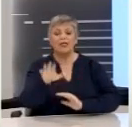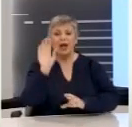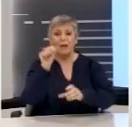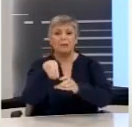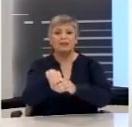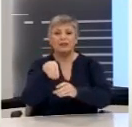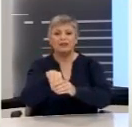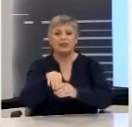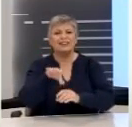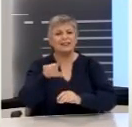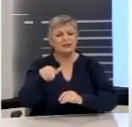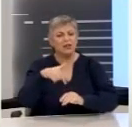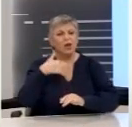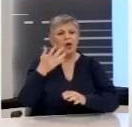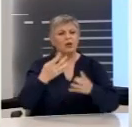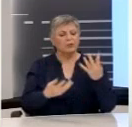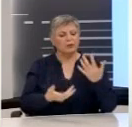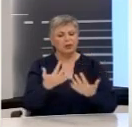Πάμε τώρα παρακάτω.